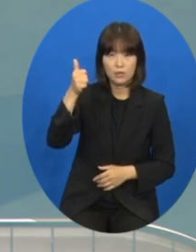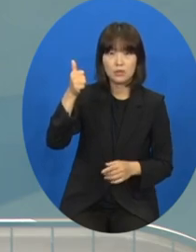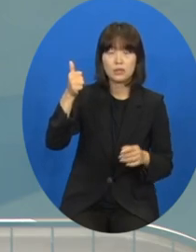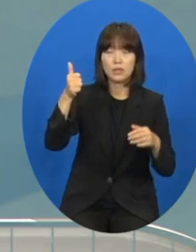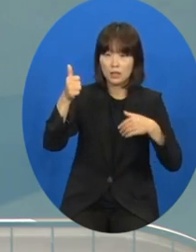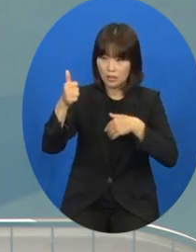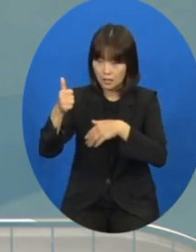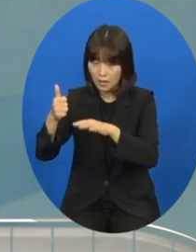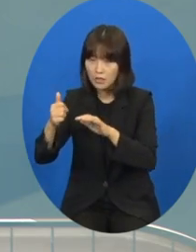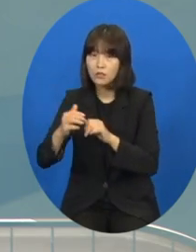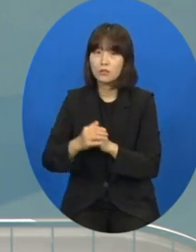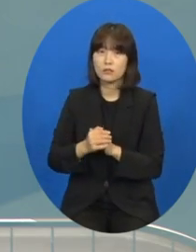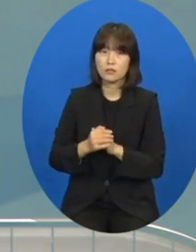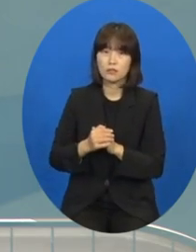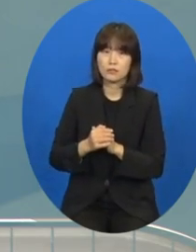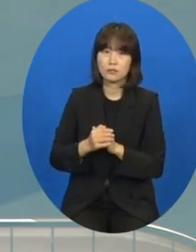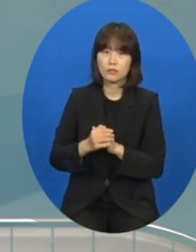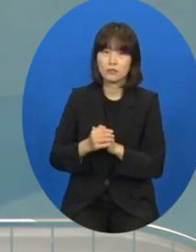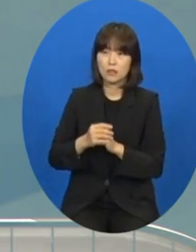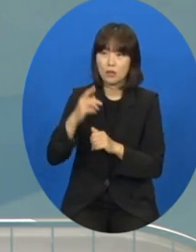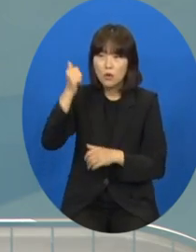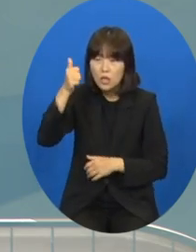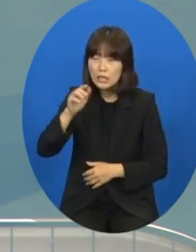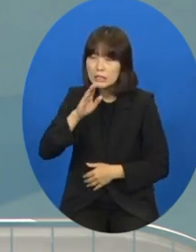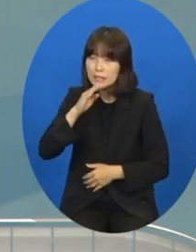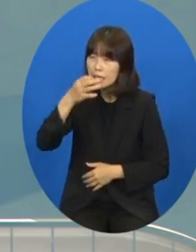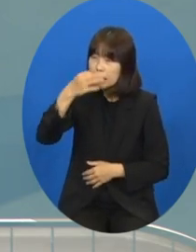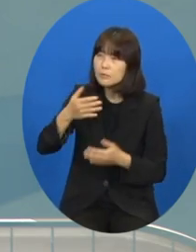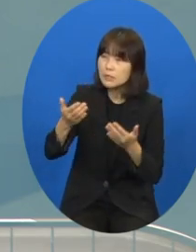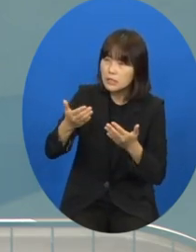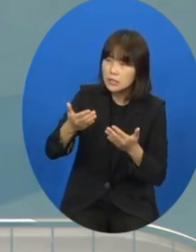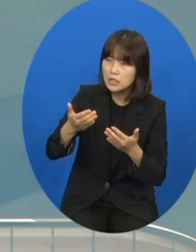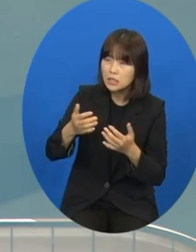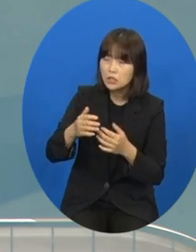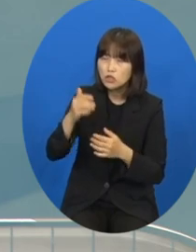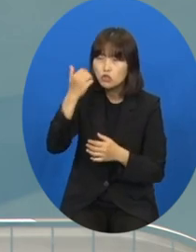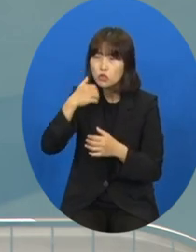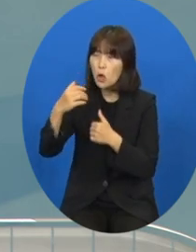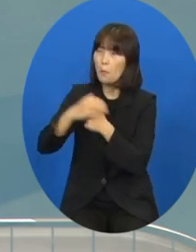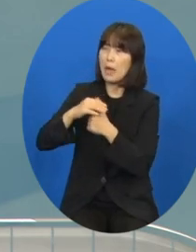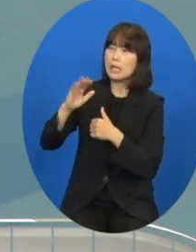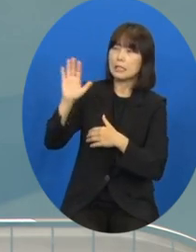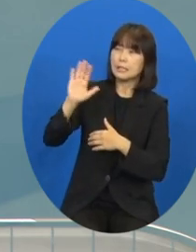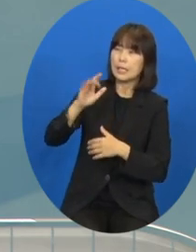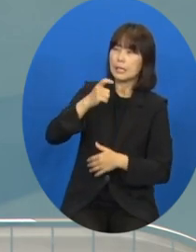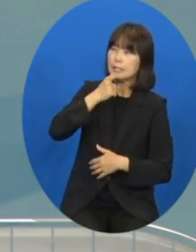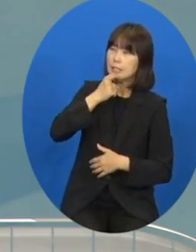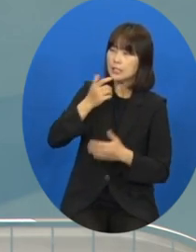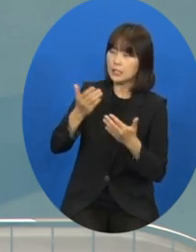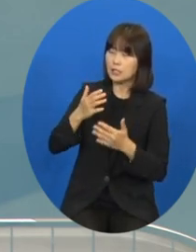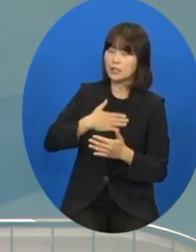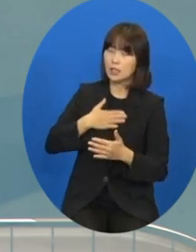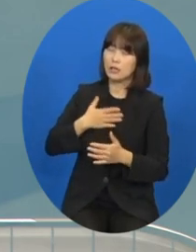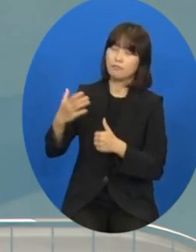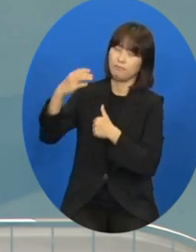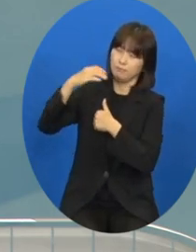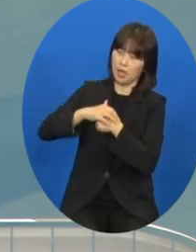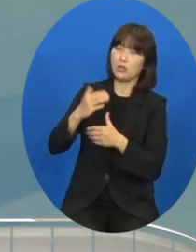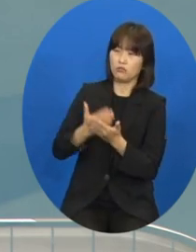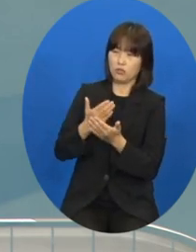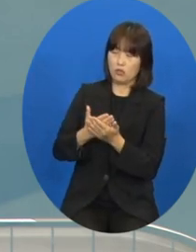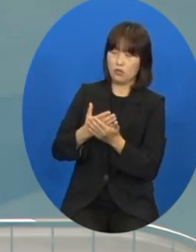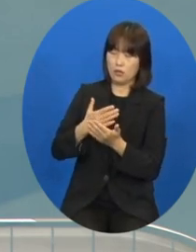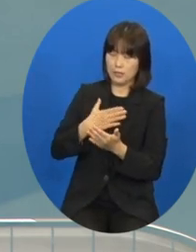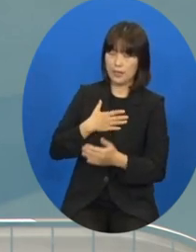혹시 힘든 일 진짜 아무도 안 하겠다는 일 저에게 맡겨주세요. 제가